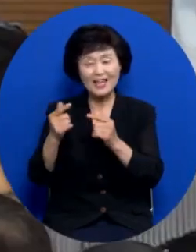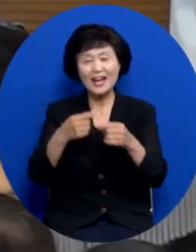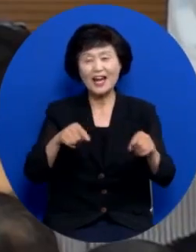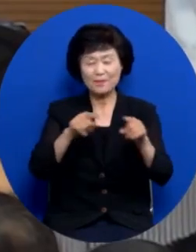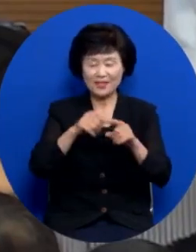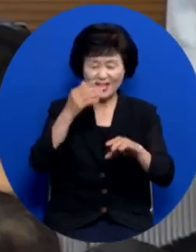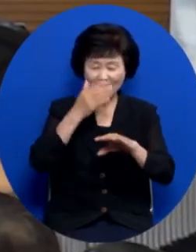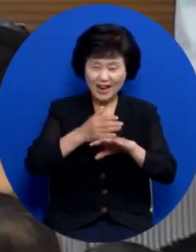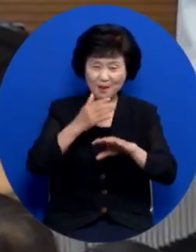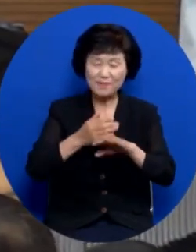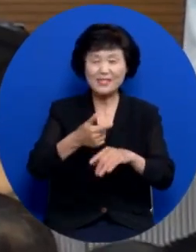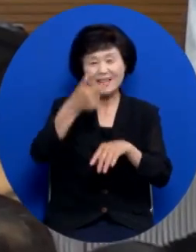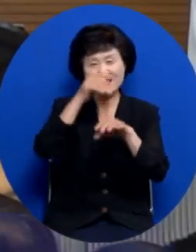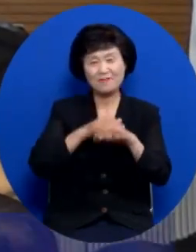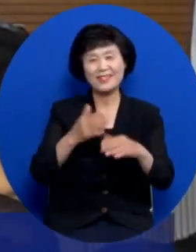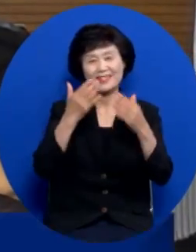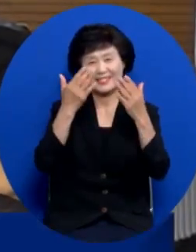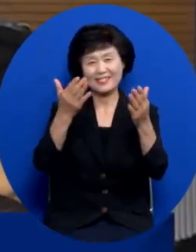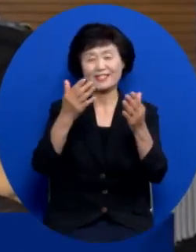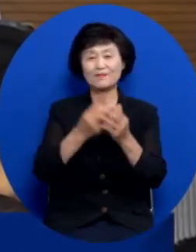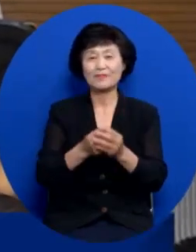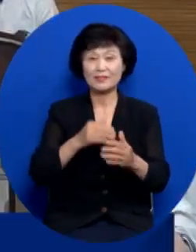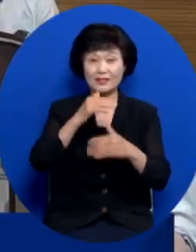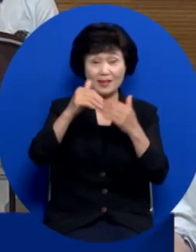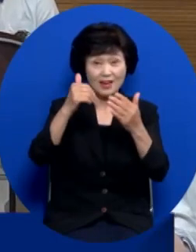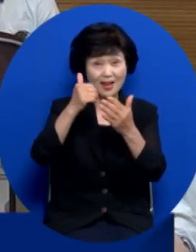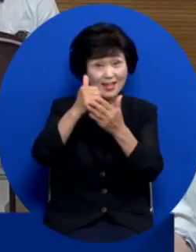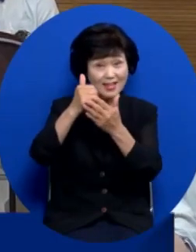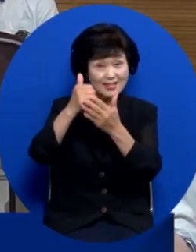나눴습니다. 이제 하나님 안에서